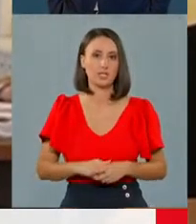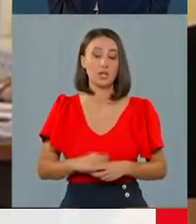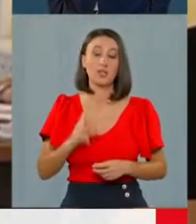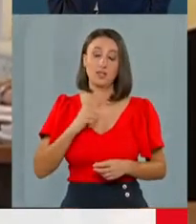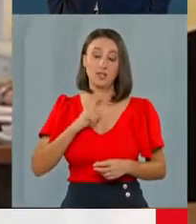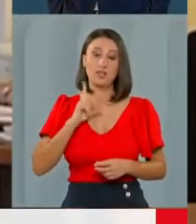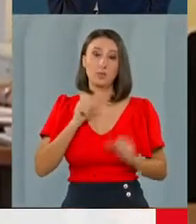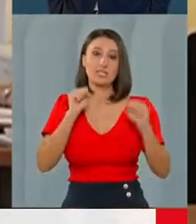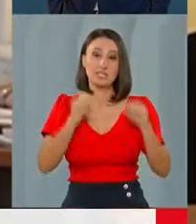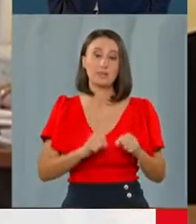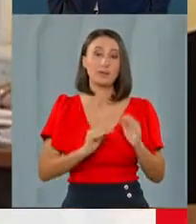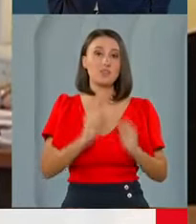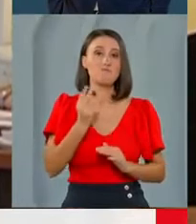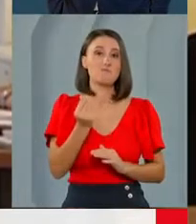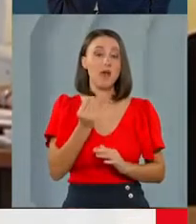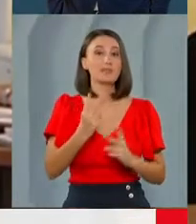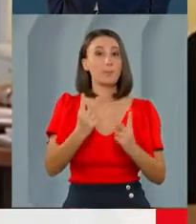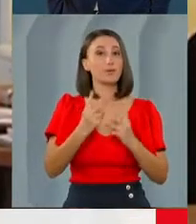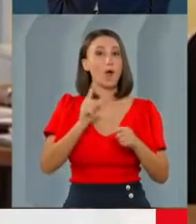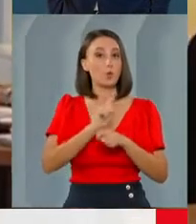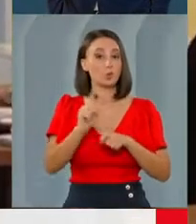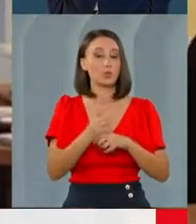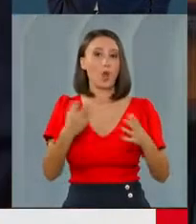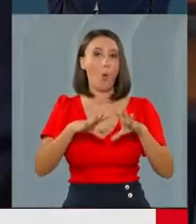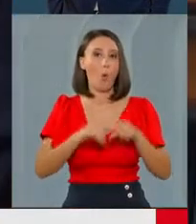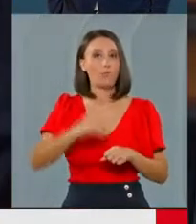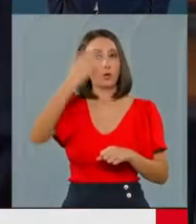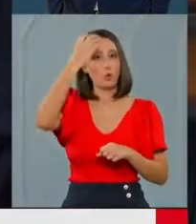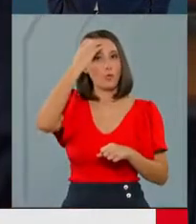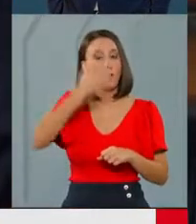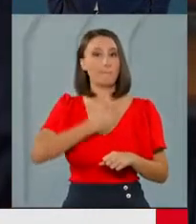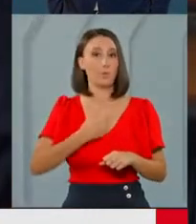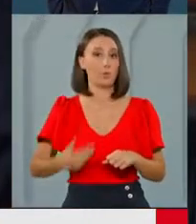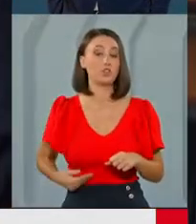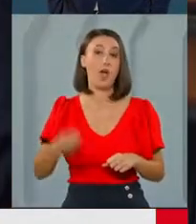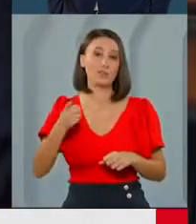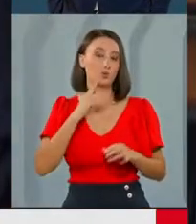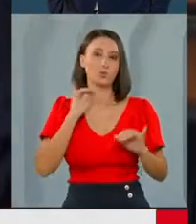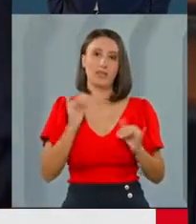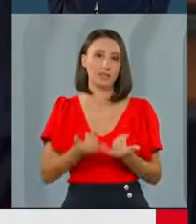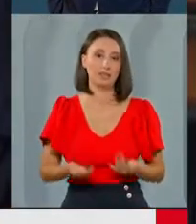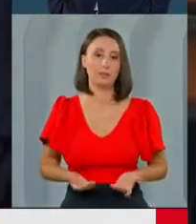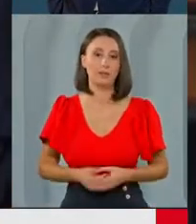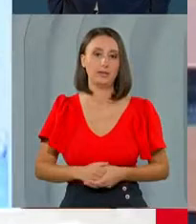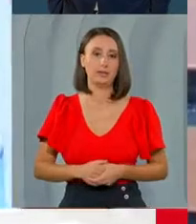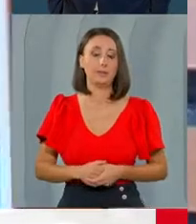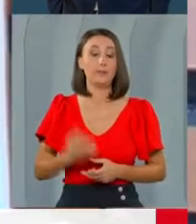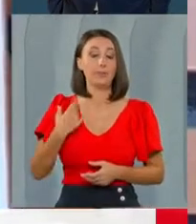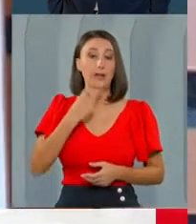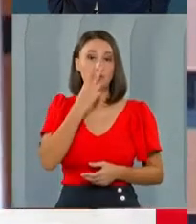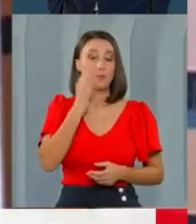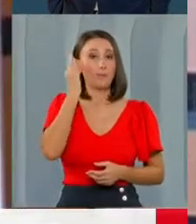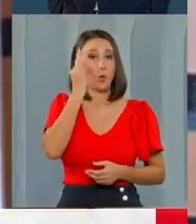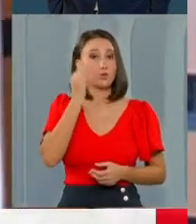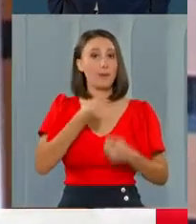primul rând, dar ar trebui să fie principalul lucru de care să se ocupe guvernanții de la București și ceea ce nu se întâmplă, din păcate, și am văzut în